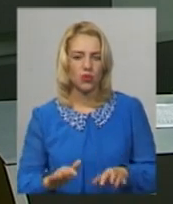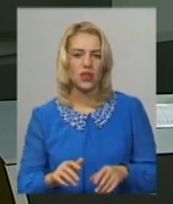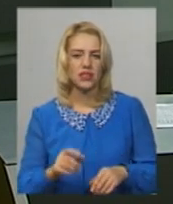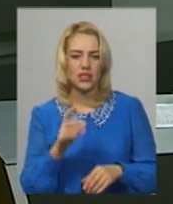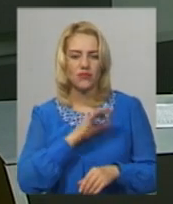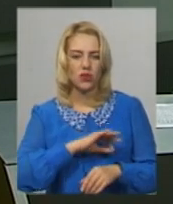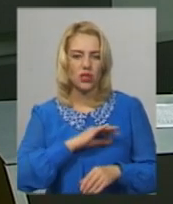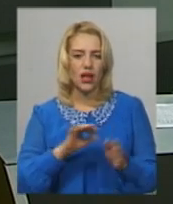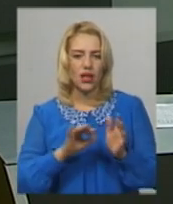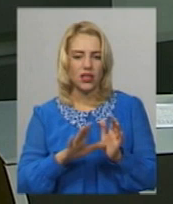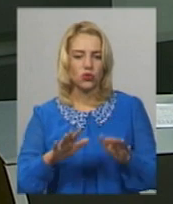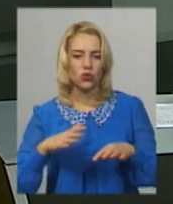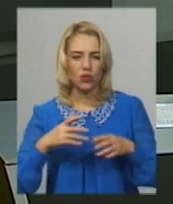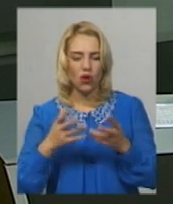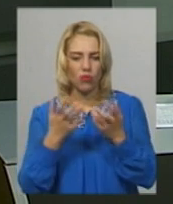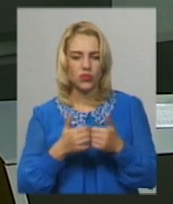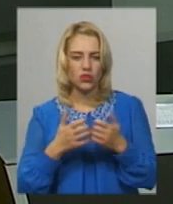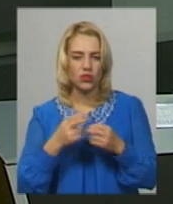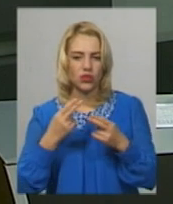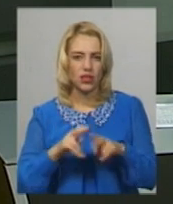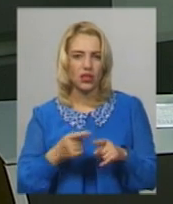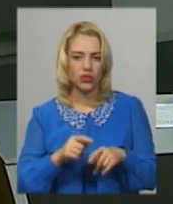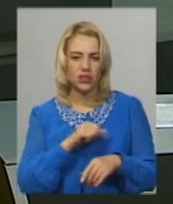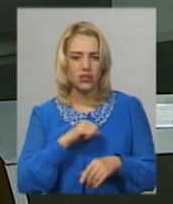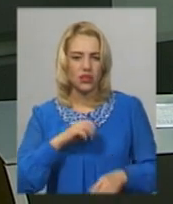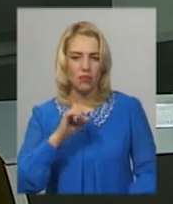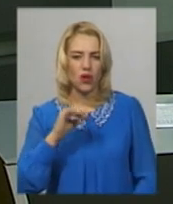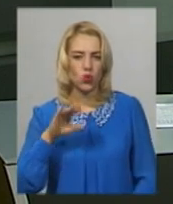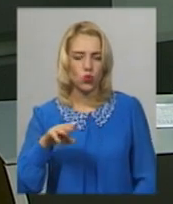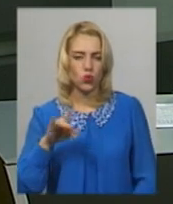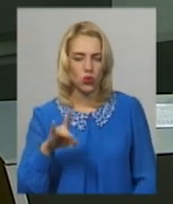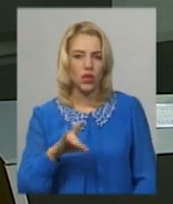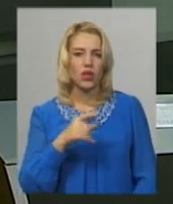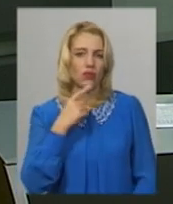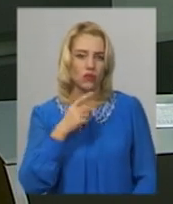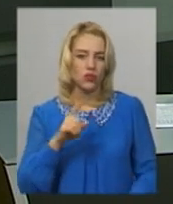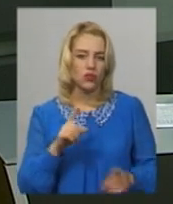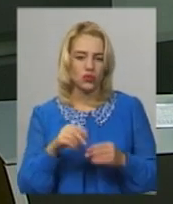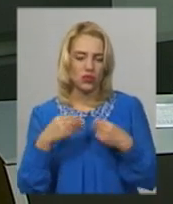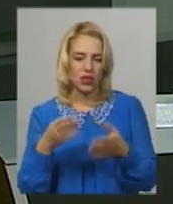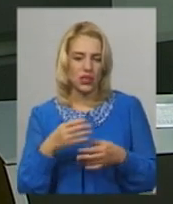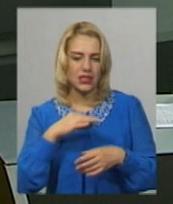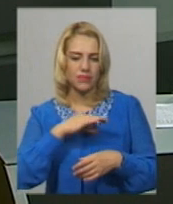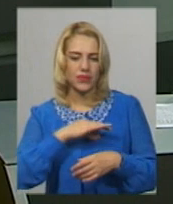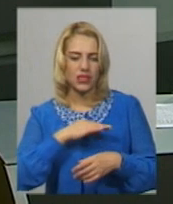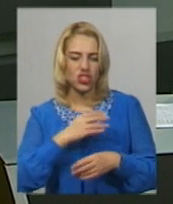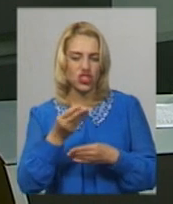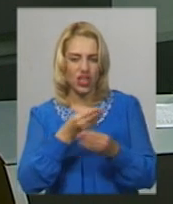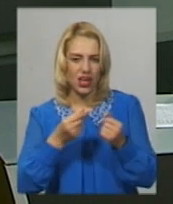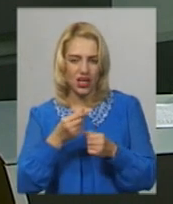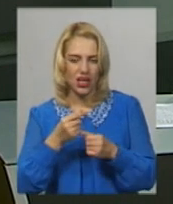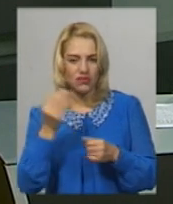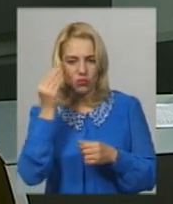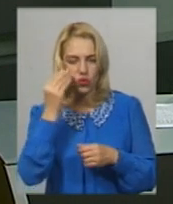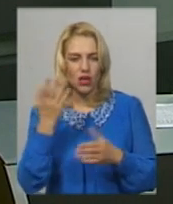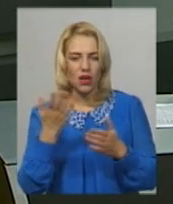використанням електронно-обчислювальної техніки. За словами самого Артура Сторожука, слідчі висунули йому підозру у шахрайстві, яке він нібито скоїв